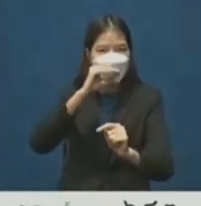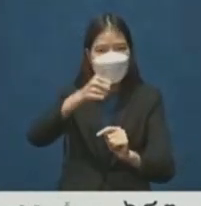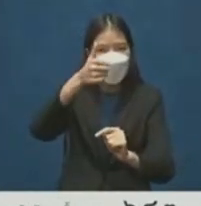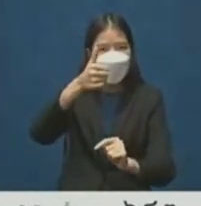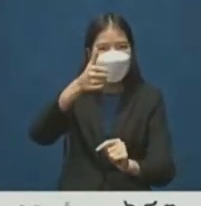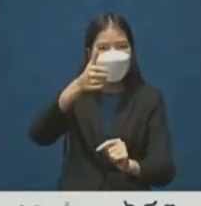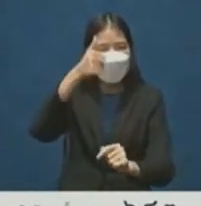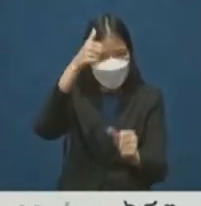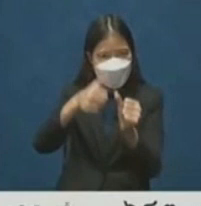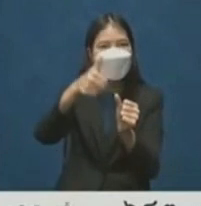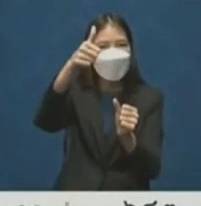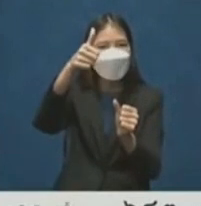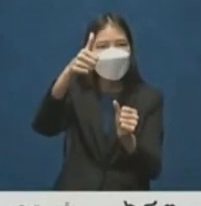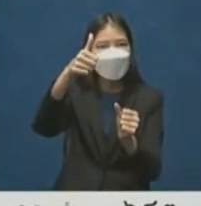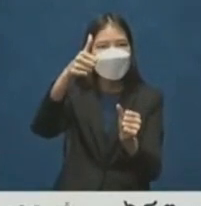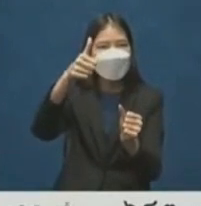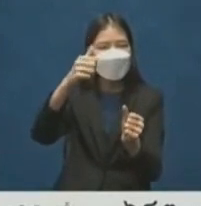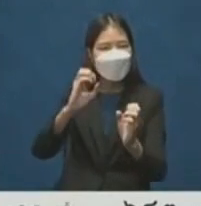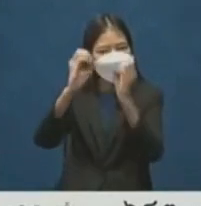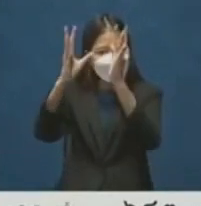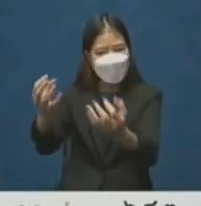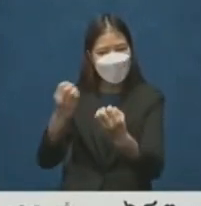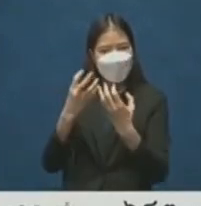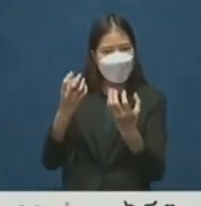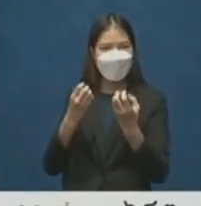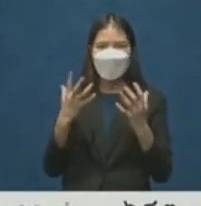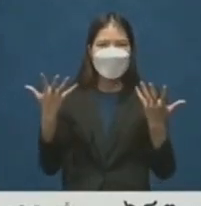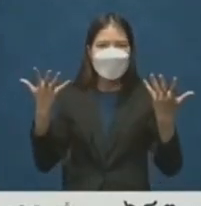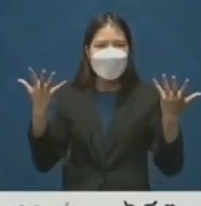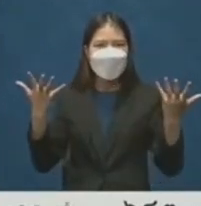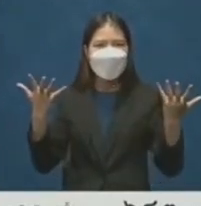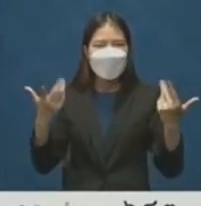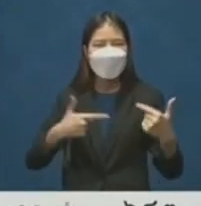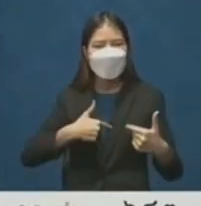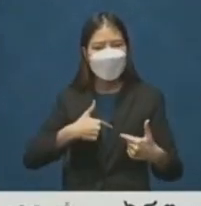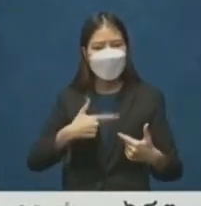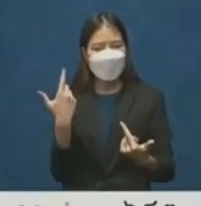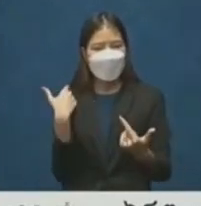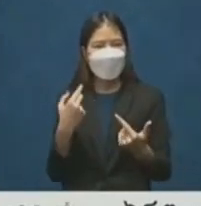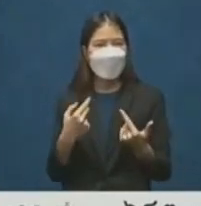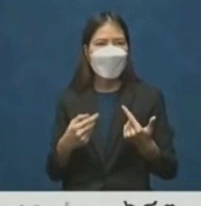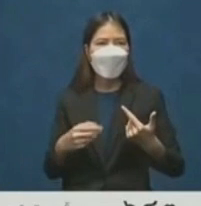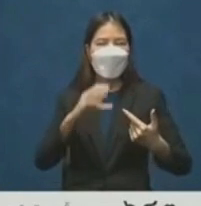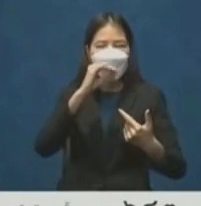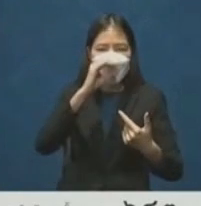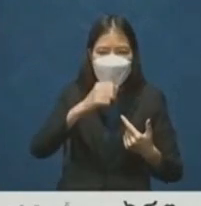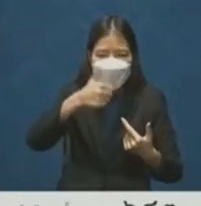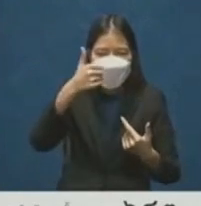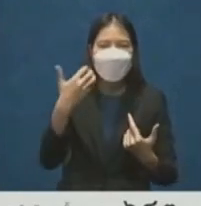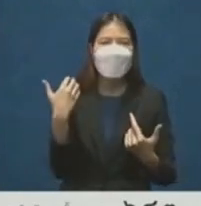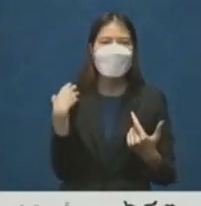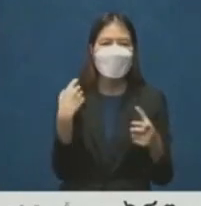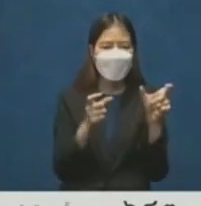สอนผมเลยไม่รู้จบชั้นไหนมาแต่ผมก็ต้องท่องอาขยาน